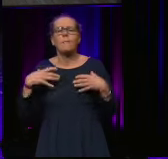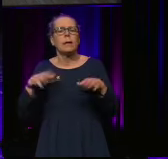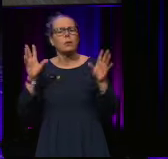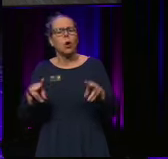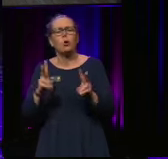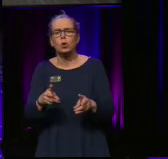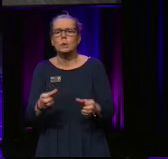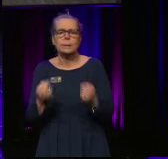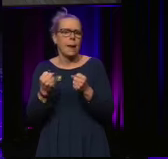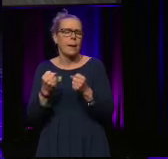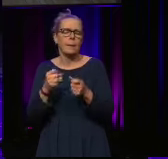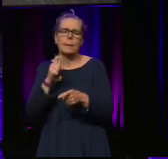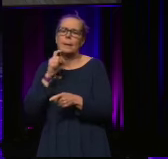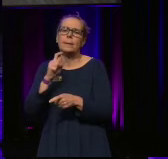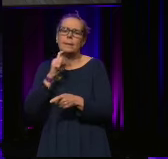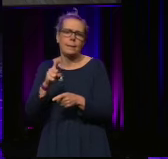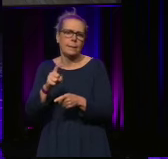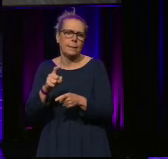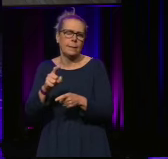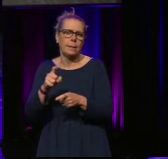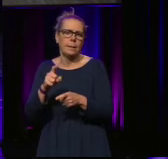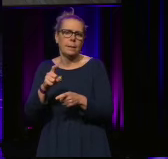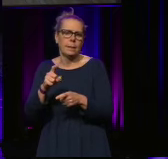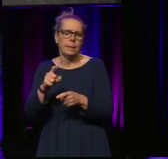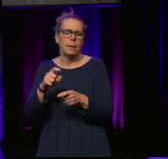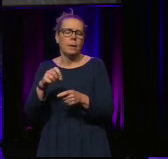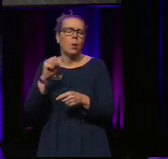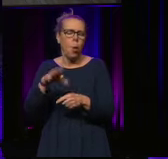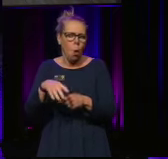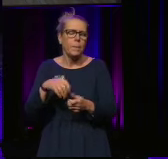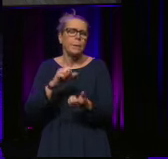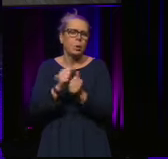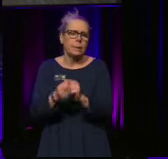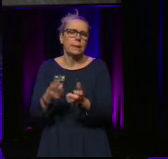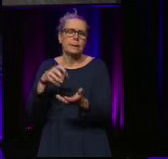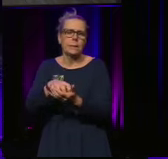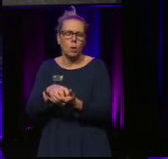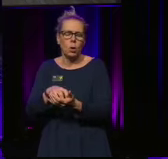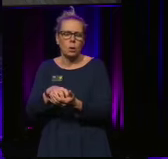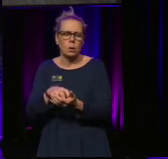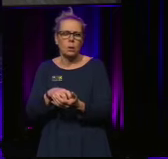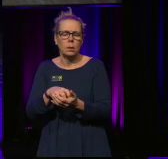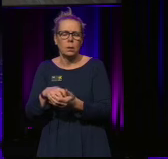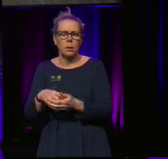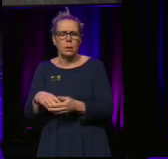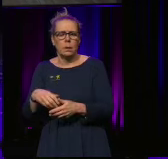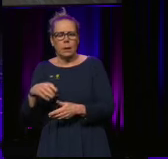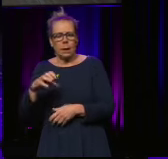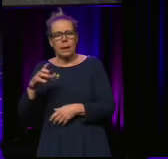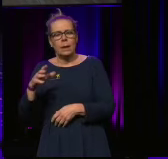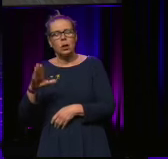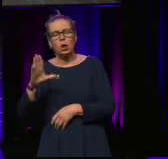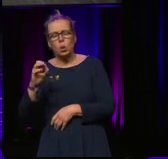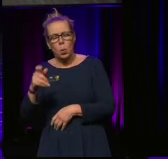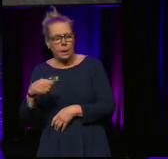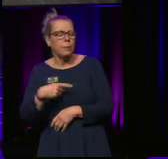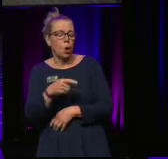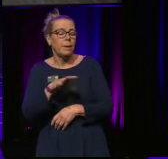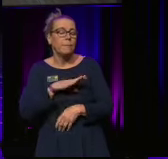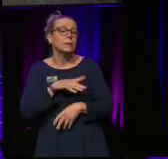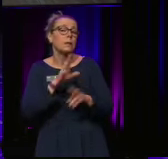stark kritik om det rådande politiska läget. Samtidigt har man i och för sig kvar public service. Det fungerar, jag tittar på dansk tv ganska regelbundet